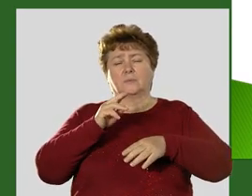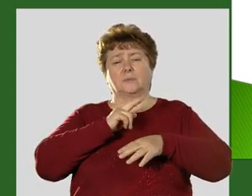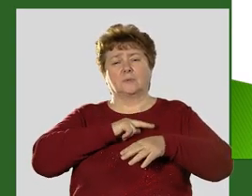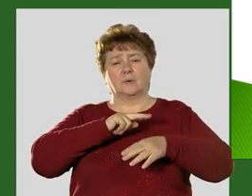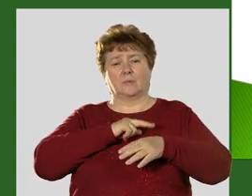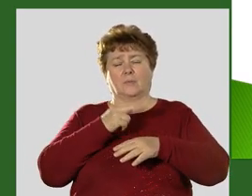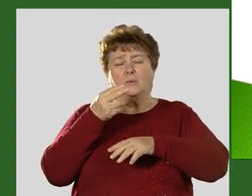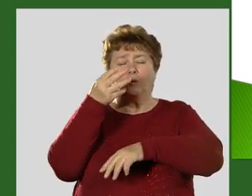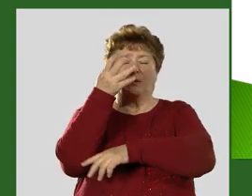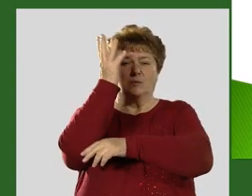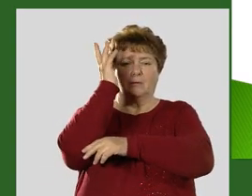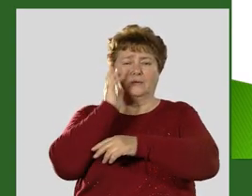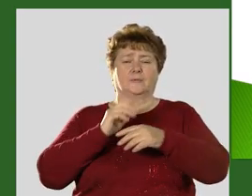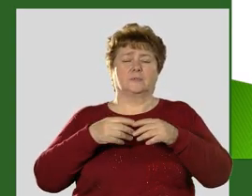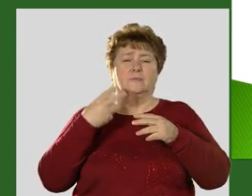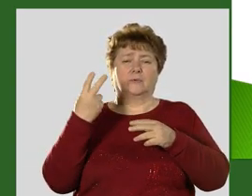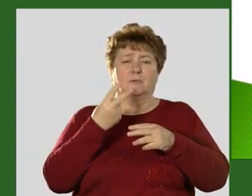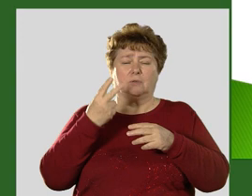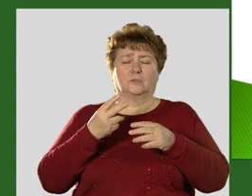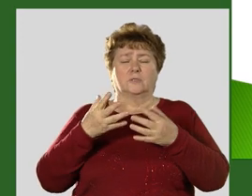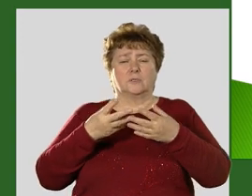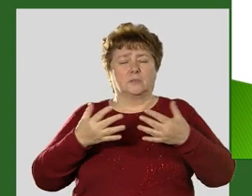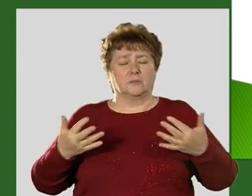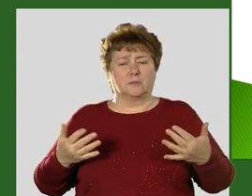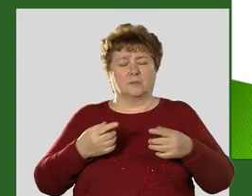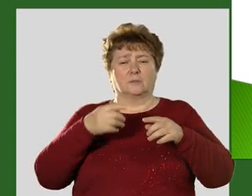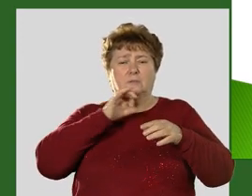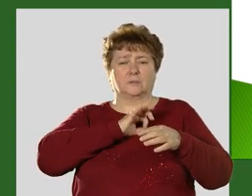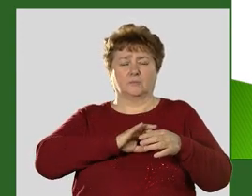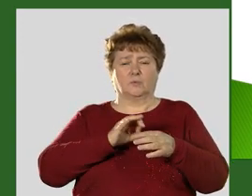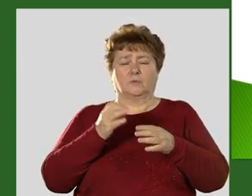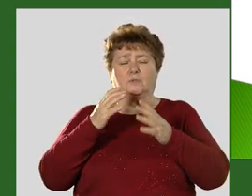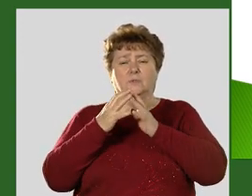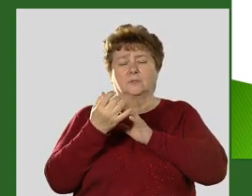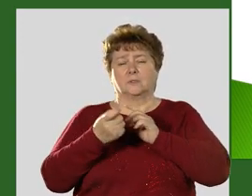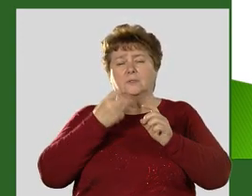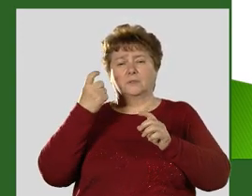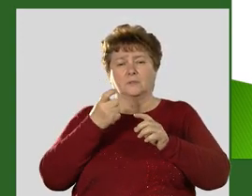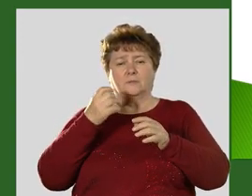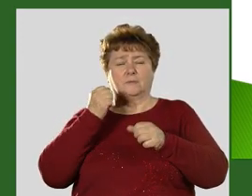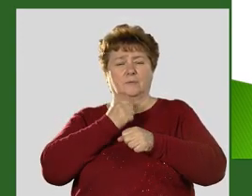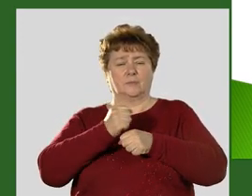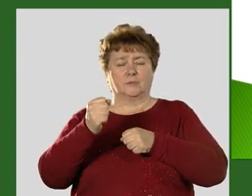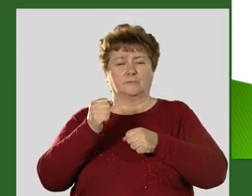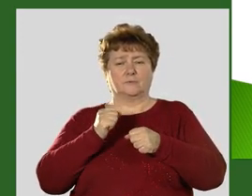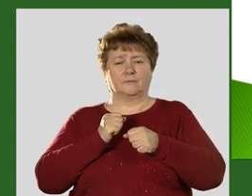древесины, вторичной переработки сырья или использования отходов сельскохозяйственного производства.